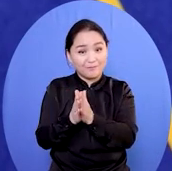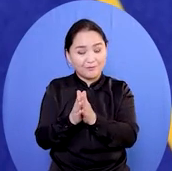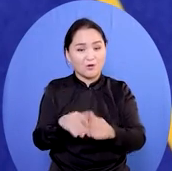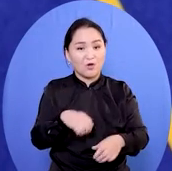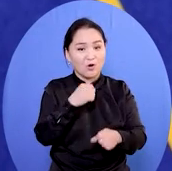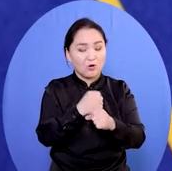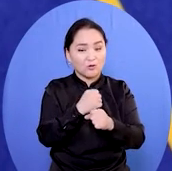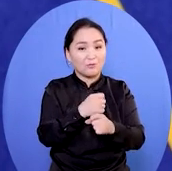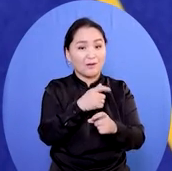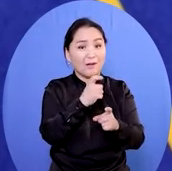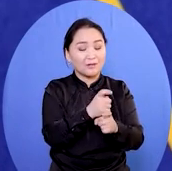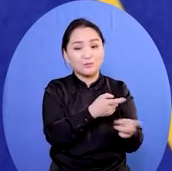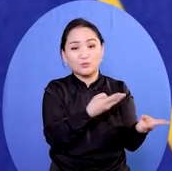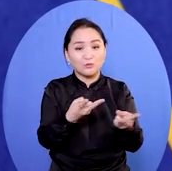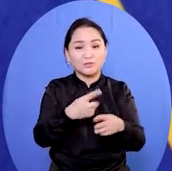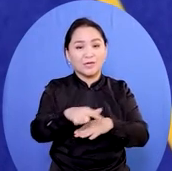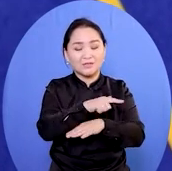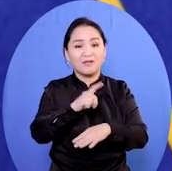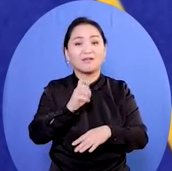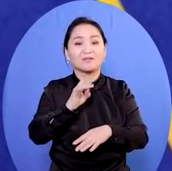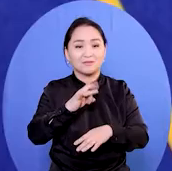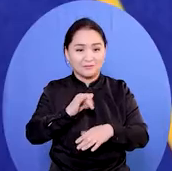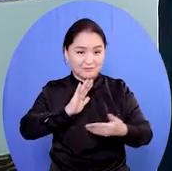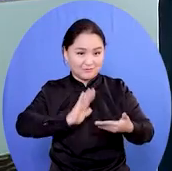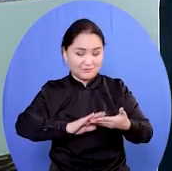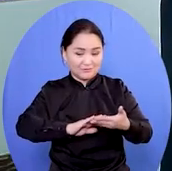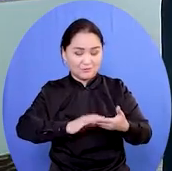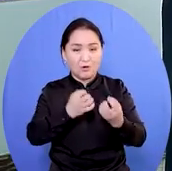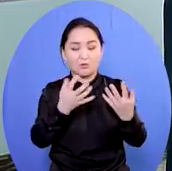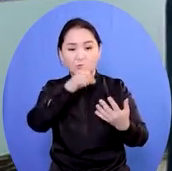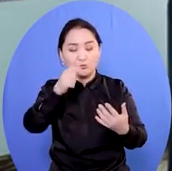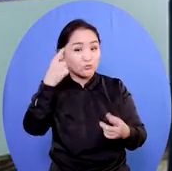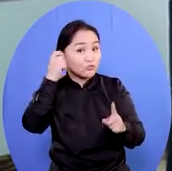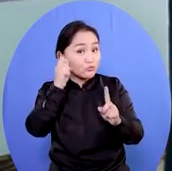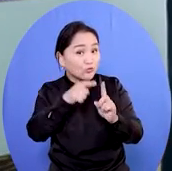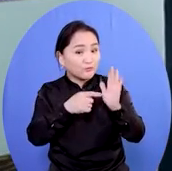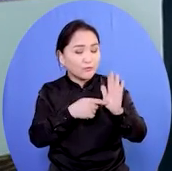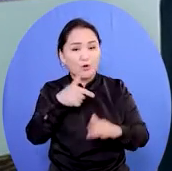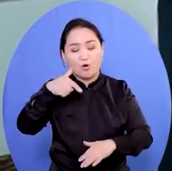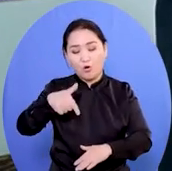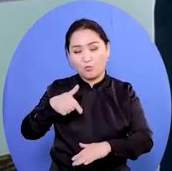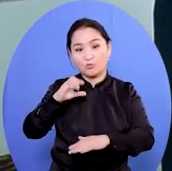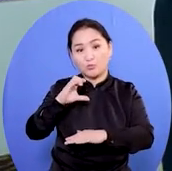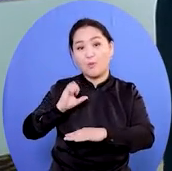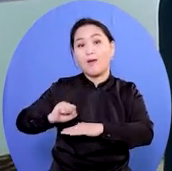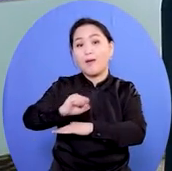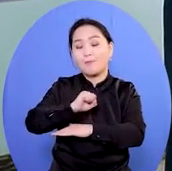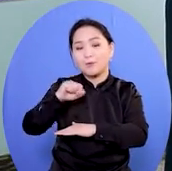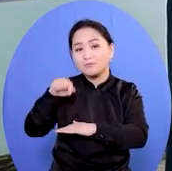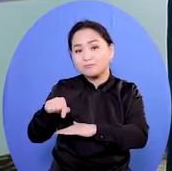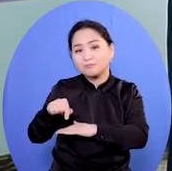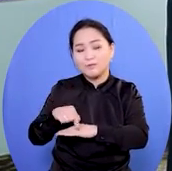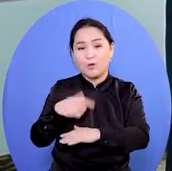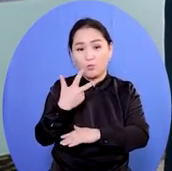хөдөлмөр халамж үйлчилгээний газрууд болон хилцүүдийн үйл ажиллагаатай танилцаж сурвалжиж олон нийтэд мэдээлэл хүргэх зорилгоор явж байна. За Говьсүмбэр аймгийн тухайд бол